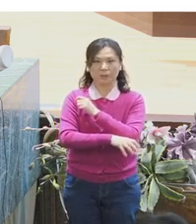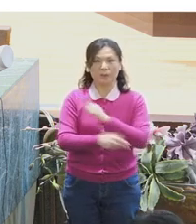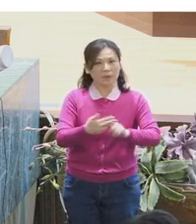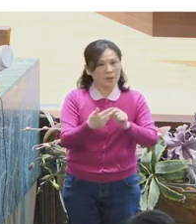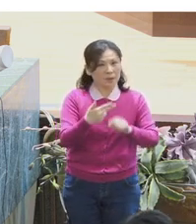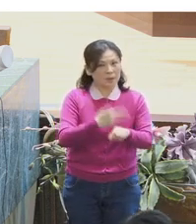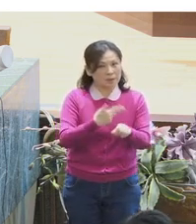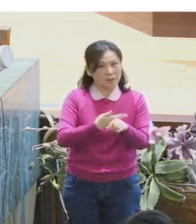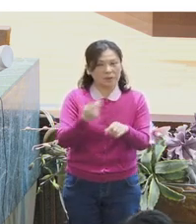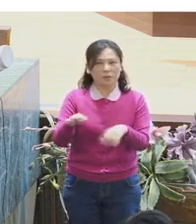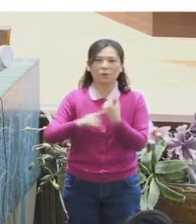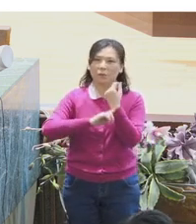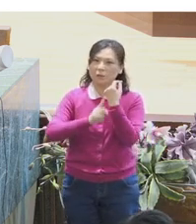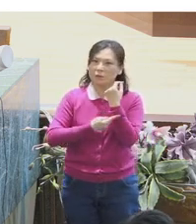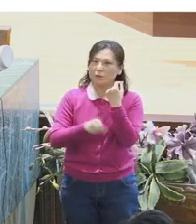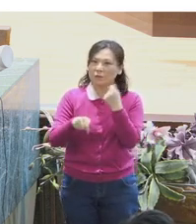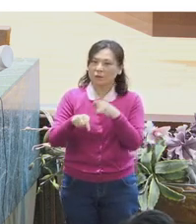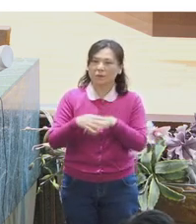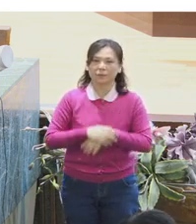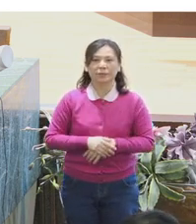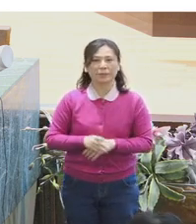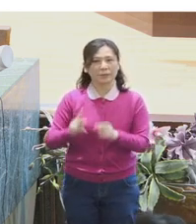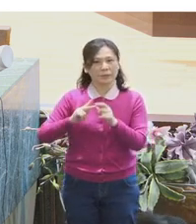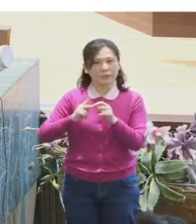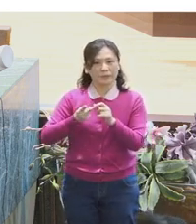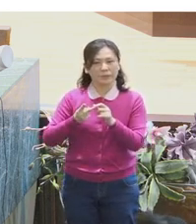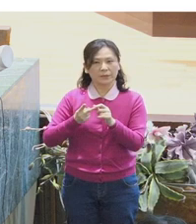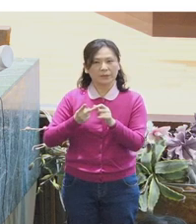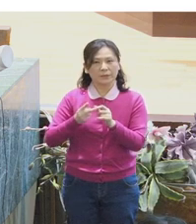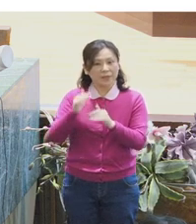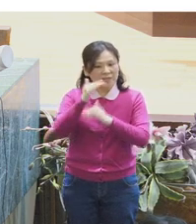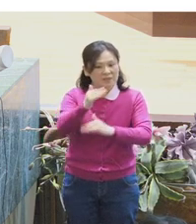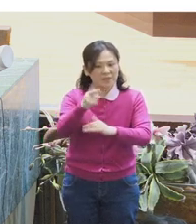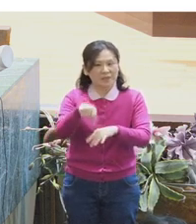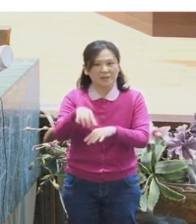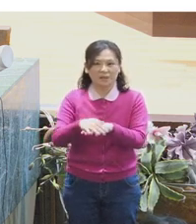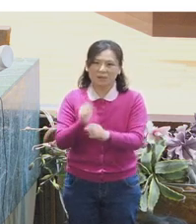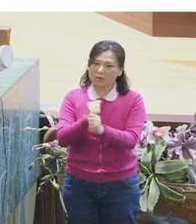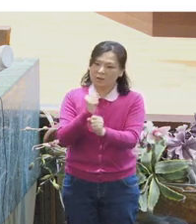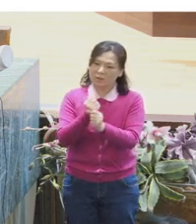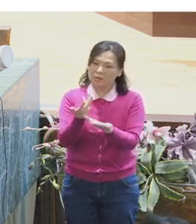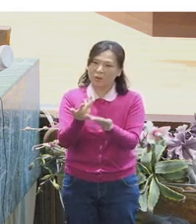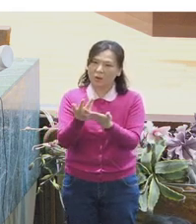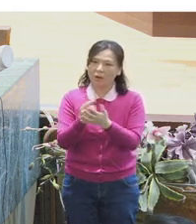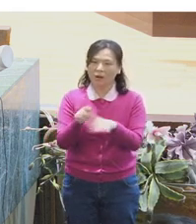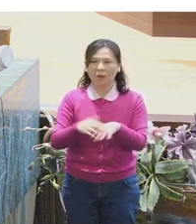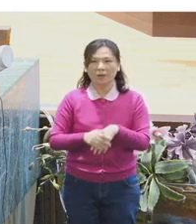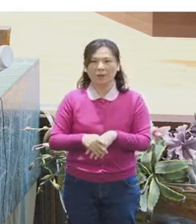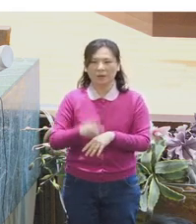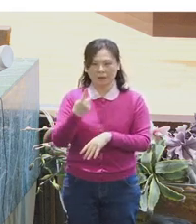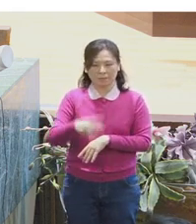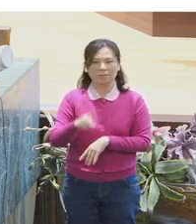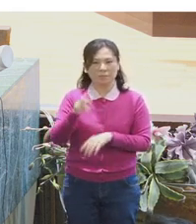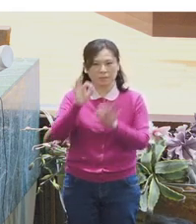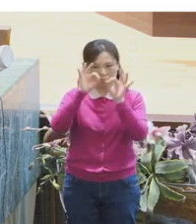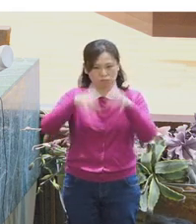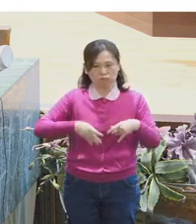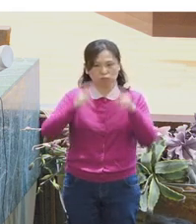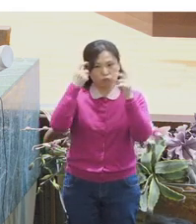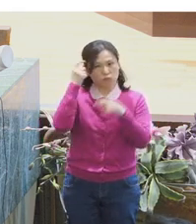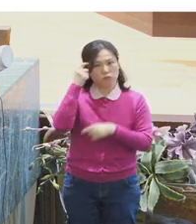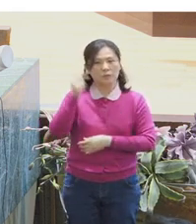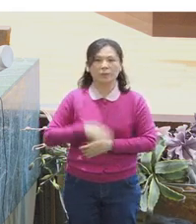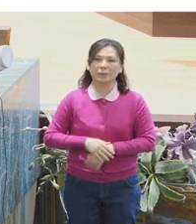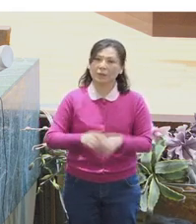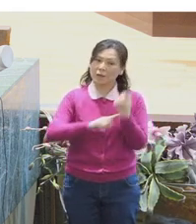技术或者是法律，怎么样去限制跟怎么样去限制行为跟规制我们的行为？那要重新去思考的话，法律